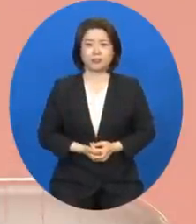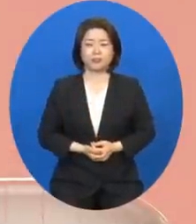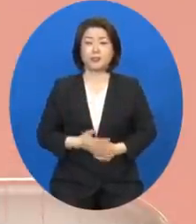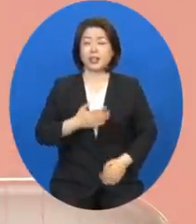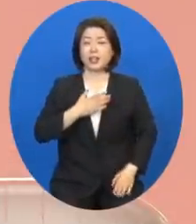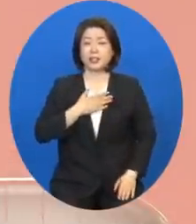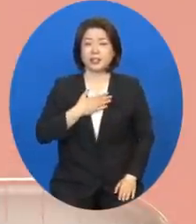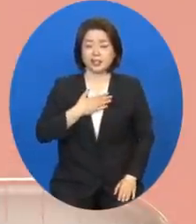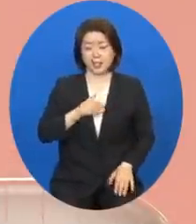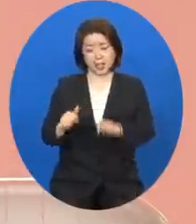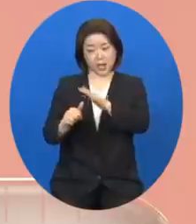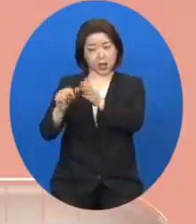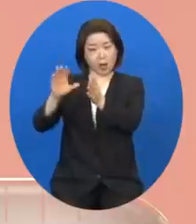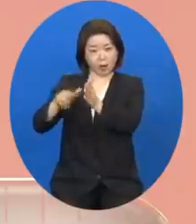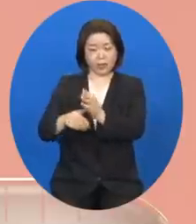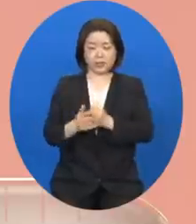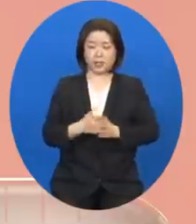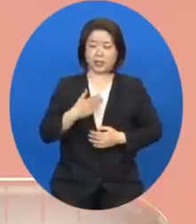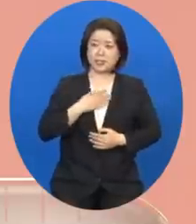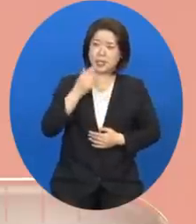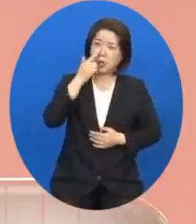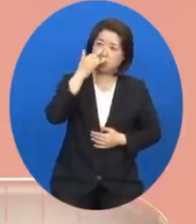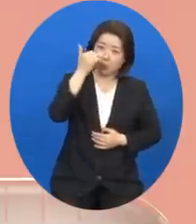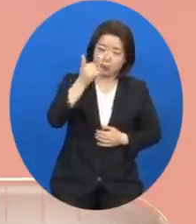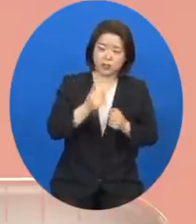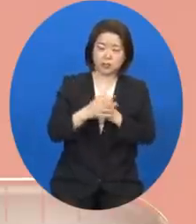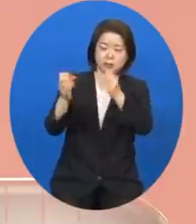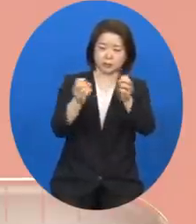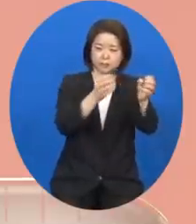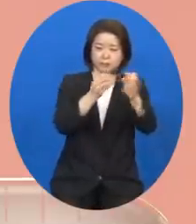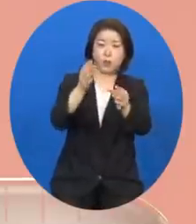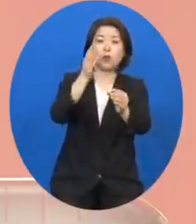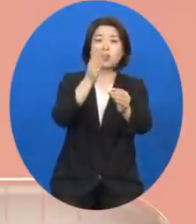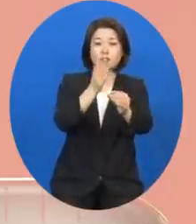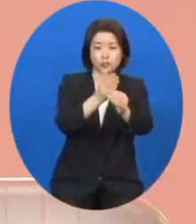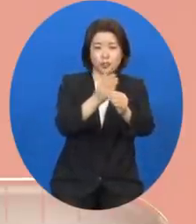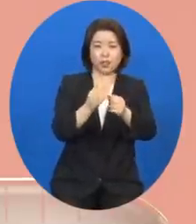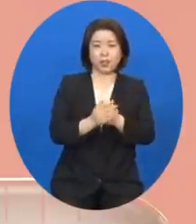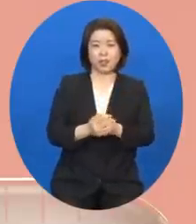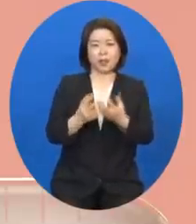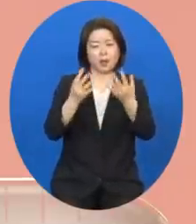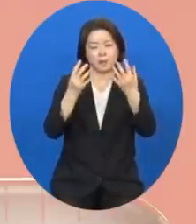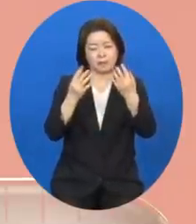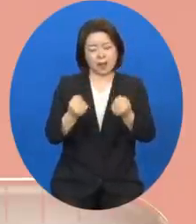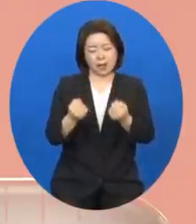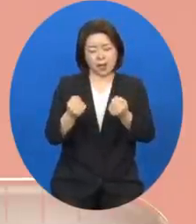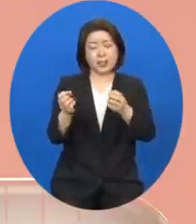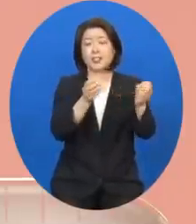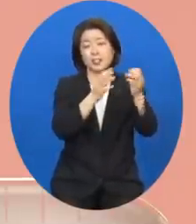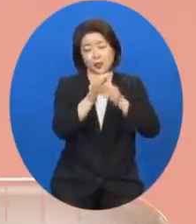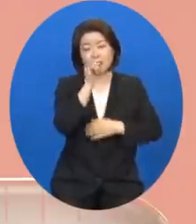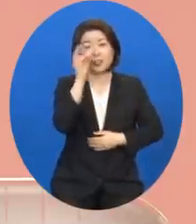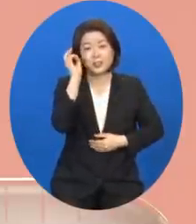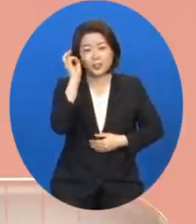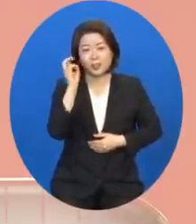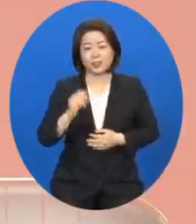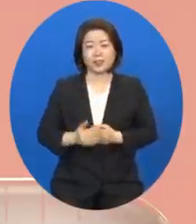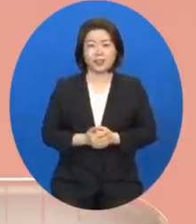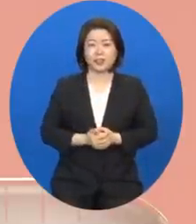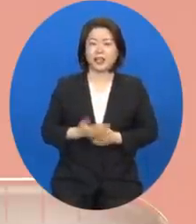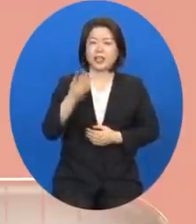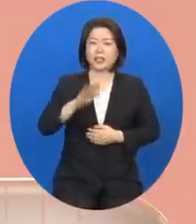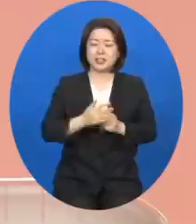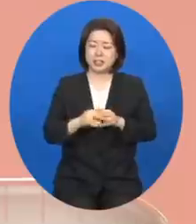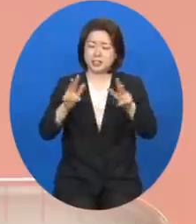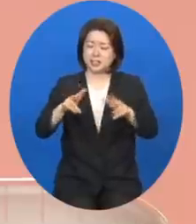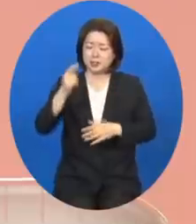제가 어릴 때 저희 아버님 어머님이 나눈 대화 중에 얼마나 많은 대화를 나누셨겠어요. 근데